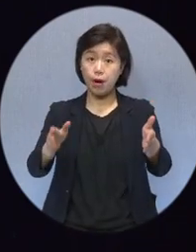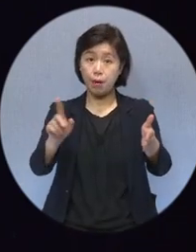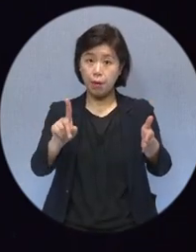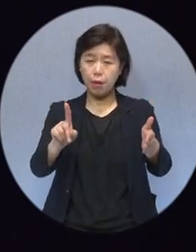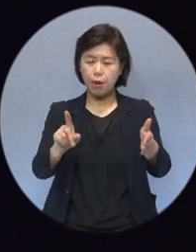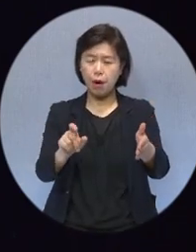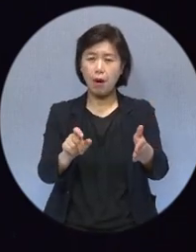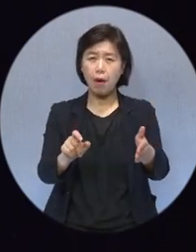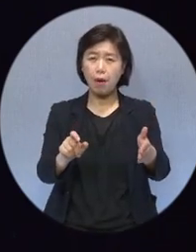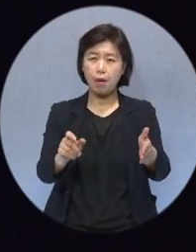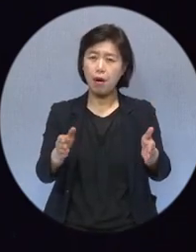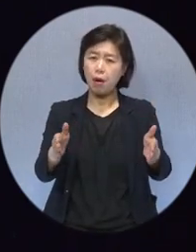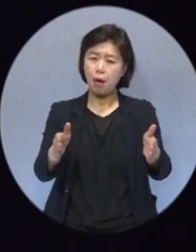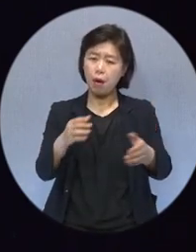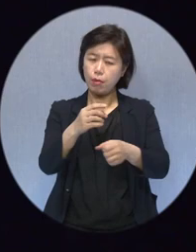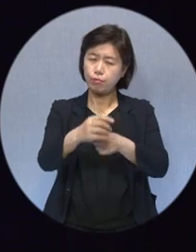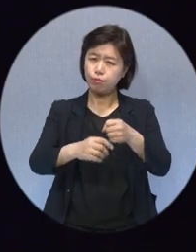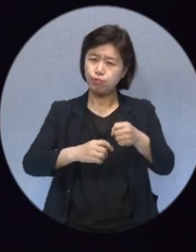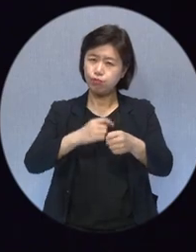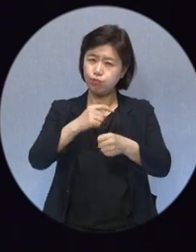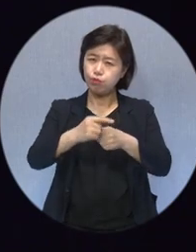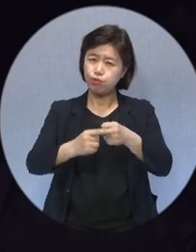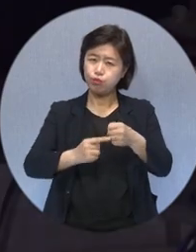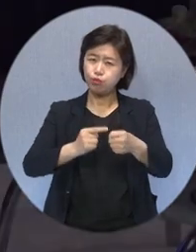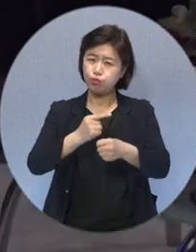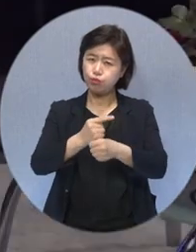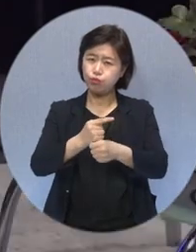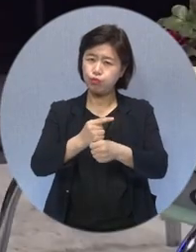멀어봐야 지구 한 바퀴여서